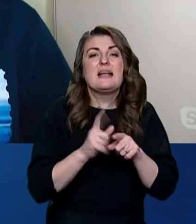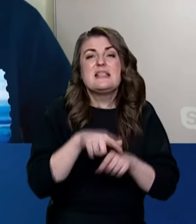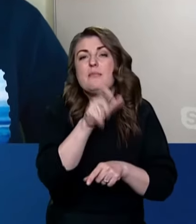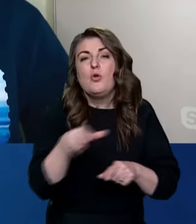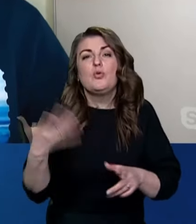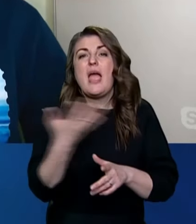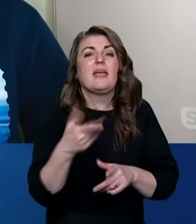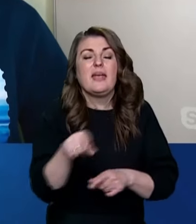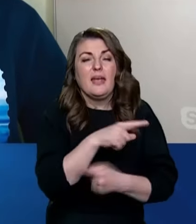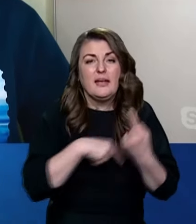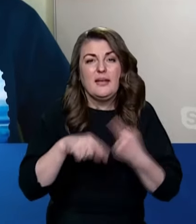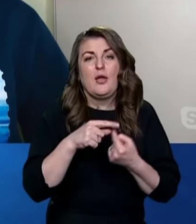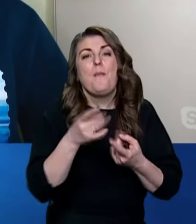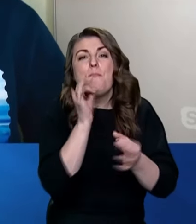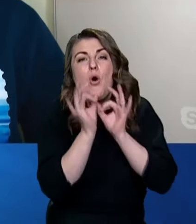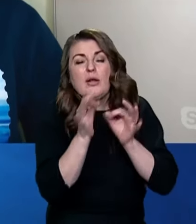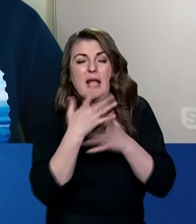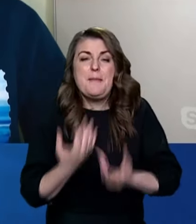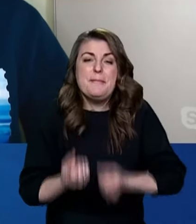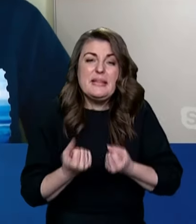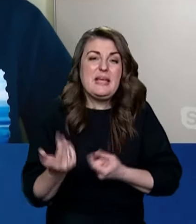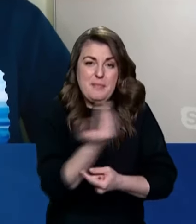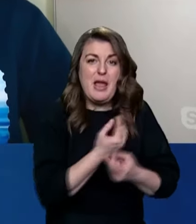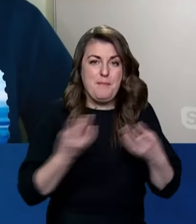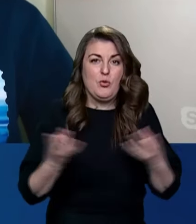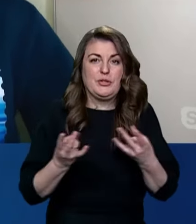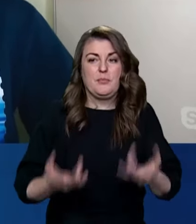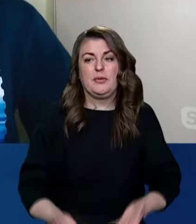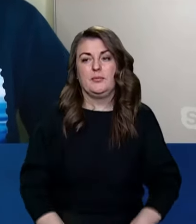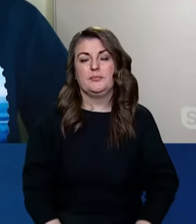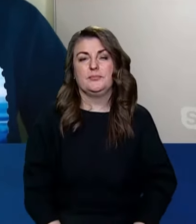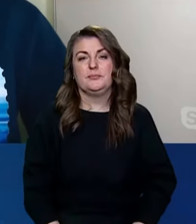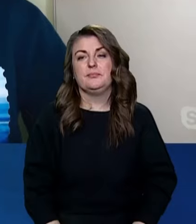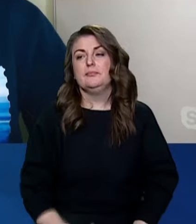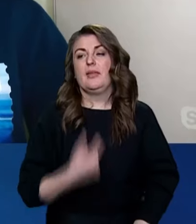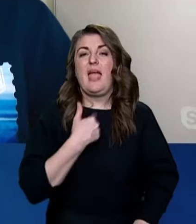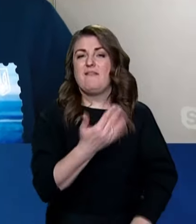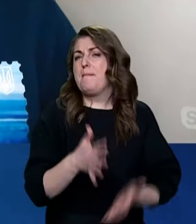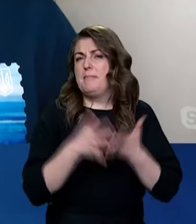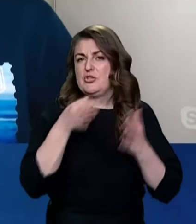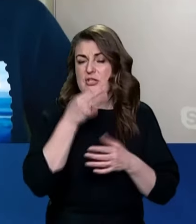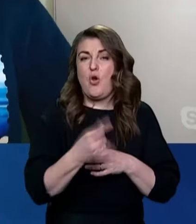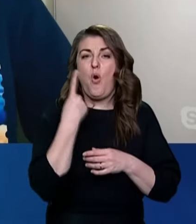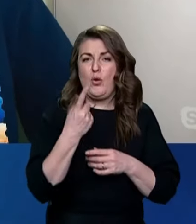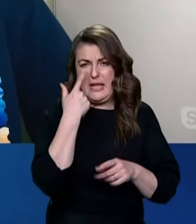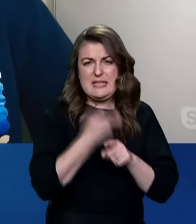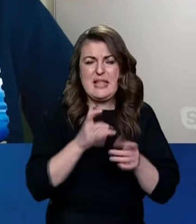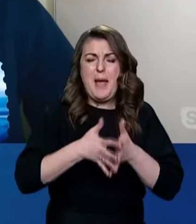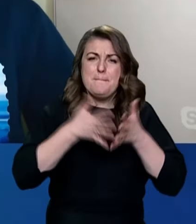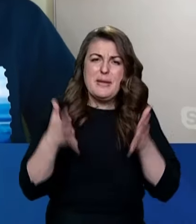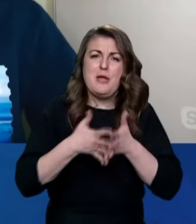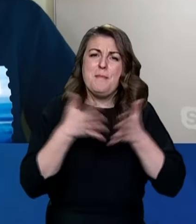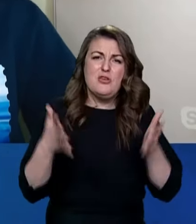людям якісь поради, підтримка ж їм потрібна? Я вам більше скажу, одна з